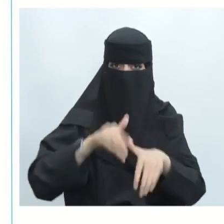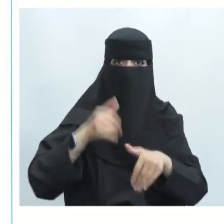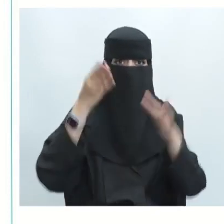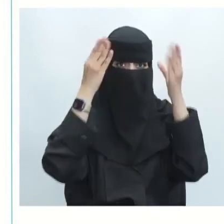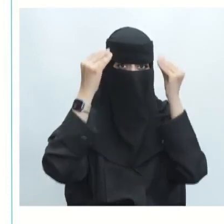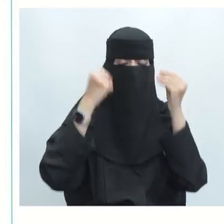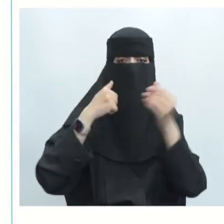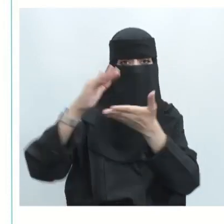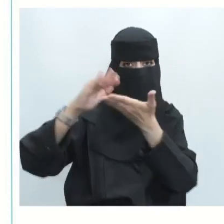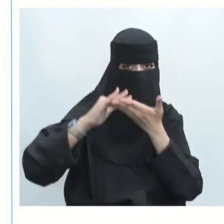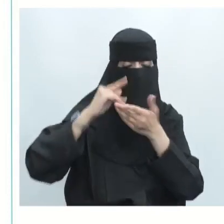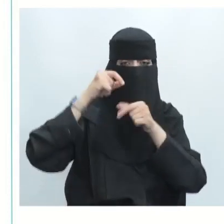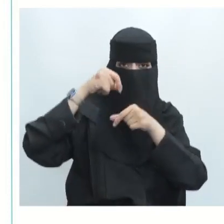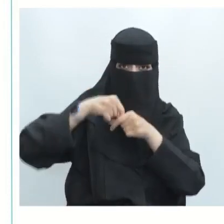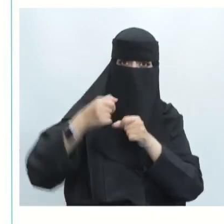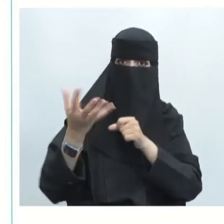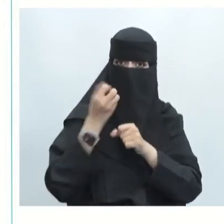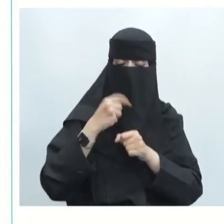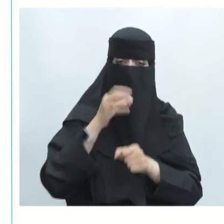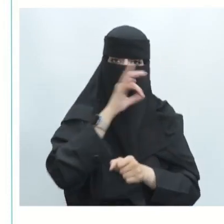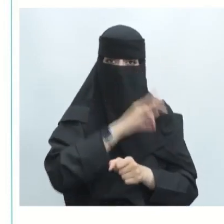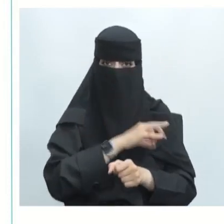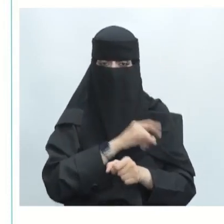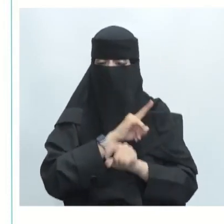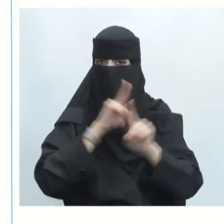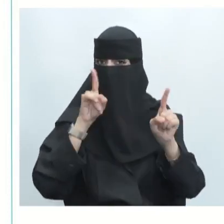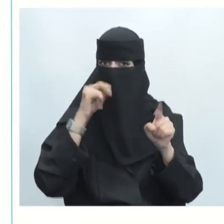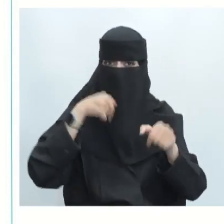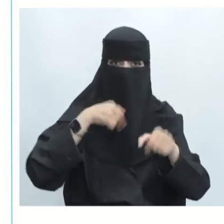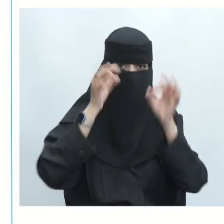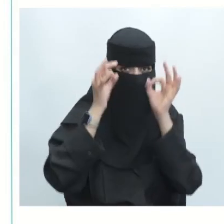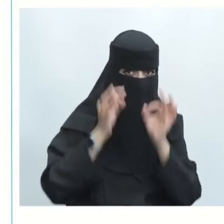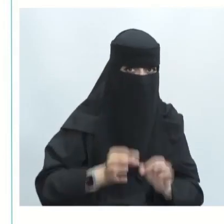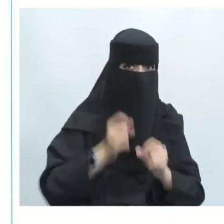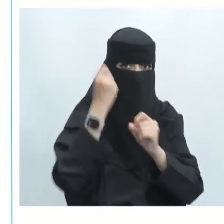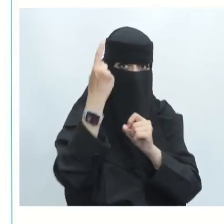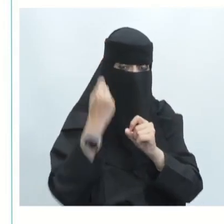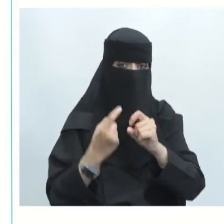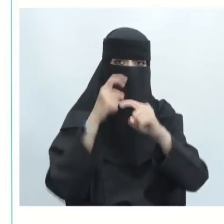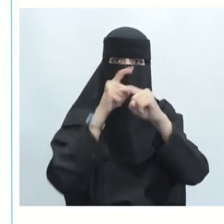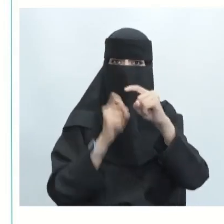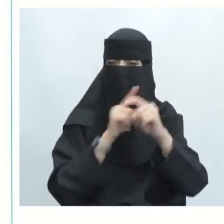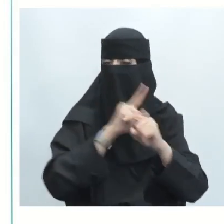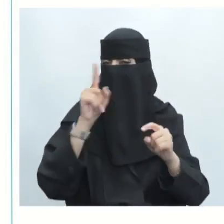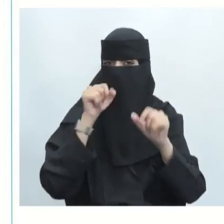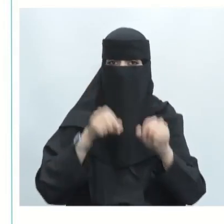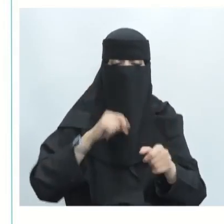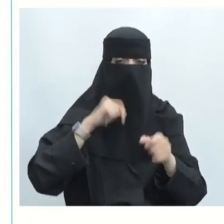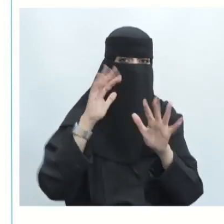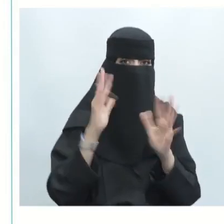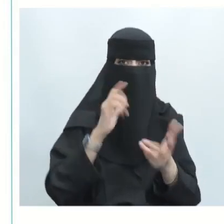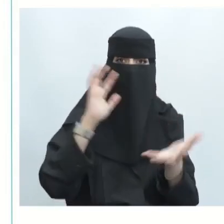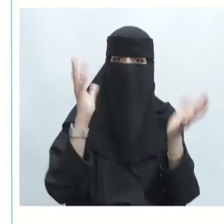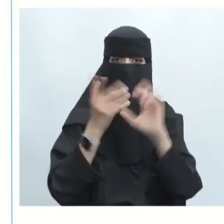تساعدك في الحصول على الارباح ولكن ليس بشيء مضمون 100% لان عالم الاعمال متغير الفرص تتغير المنافسه